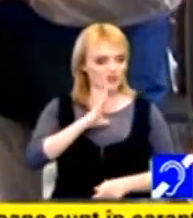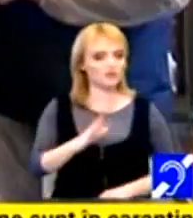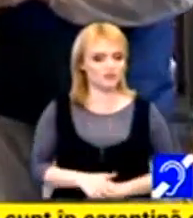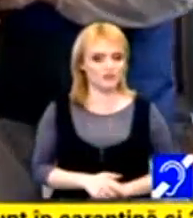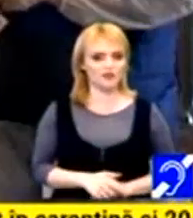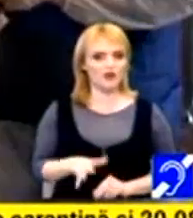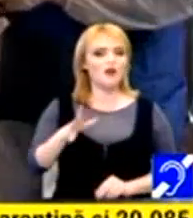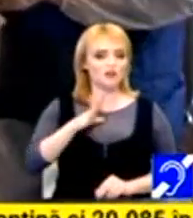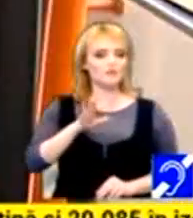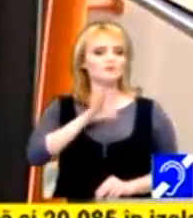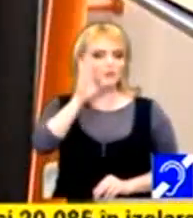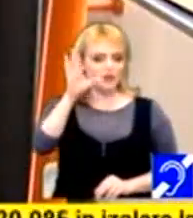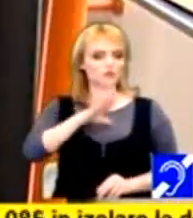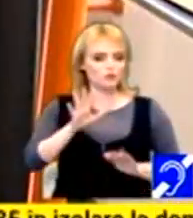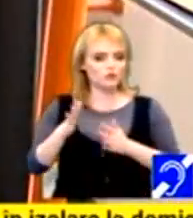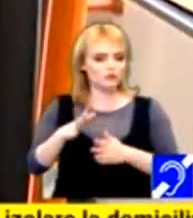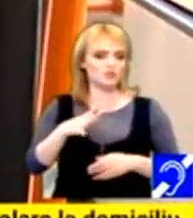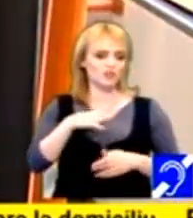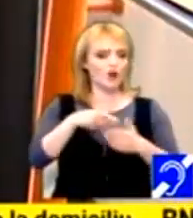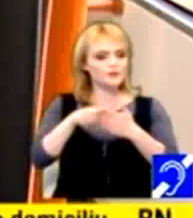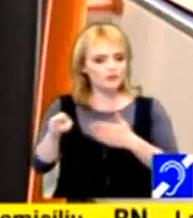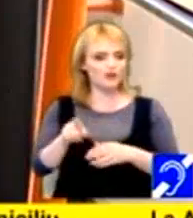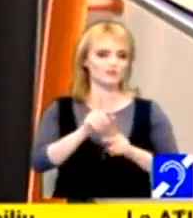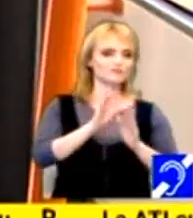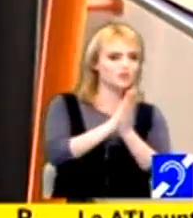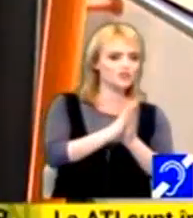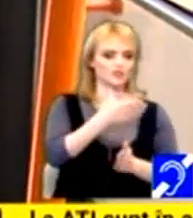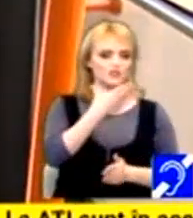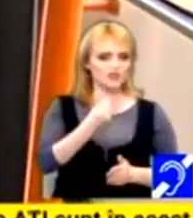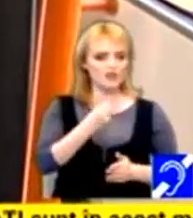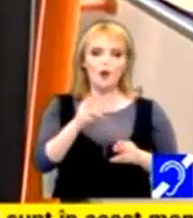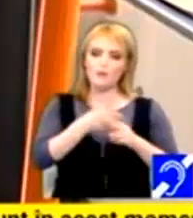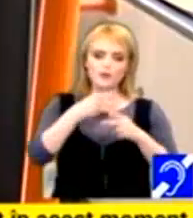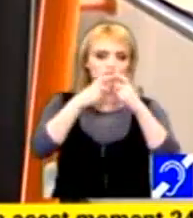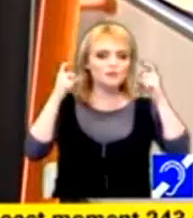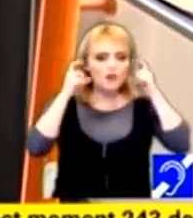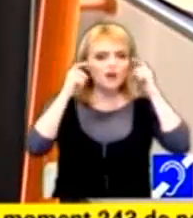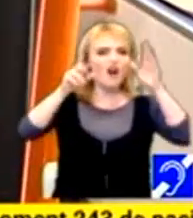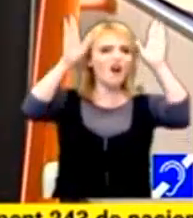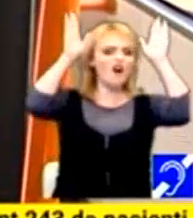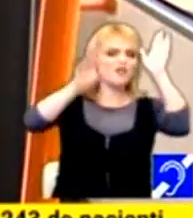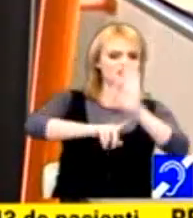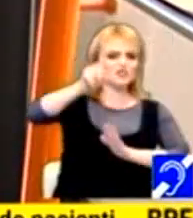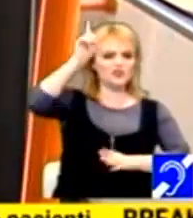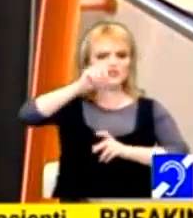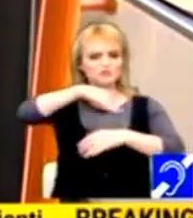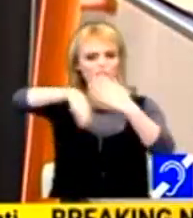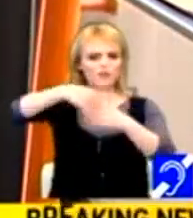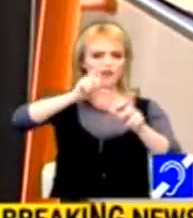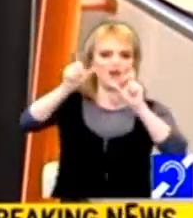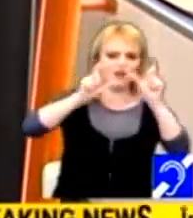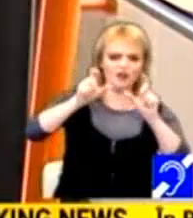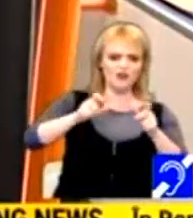să le fac observații și le mai fac. Vă rog frumos, nu urcați fără măști, s-a început o zarvă. Știți că de obicei cum este